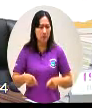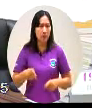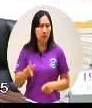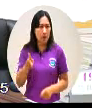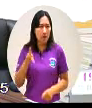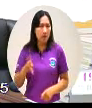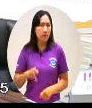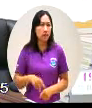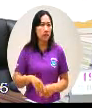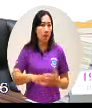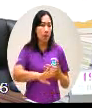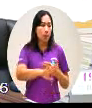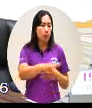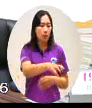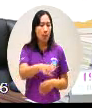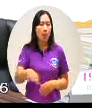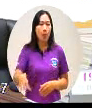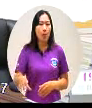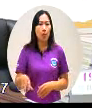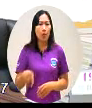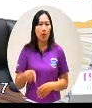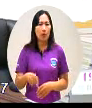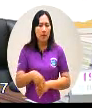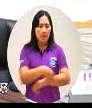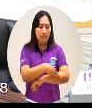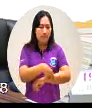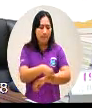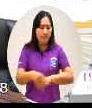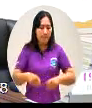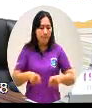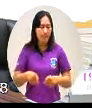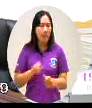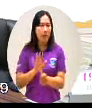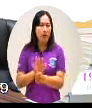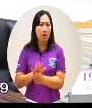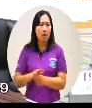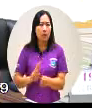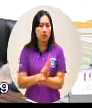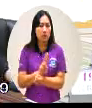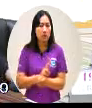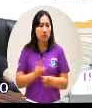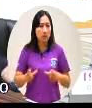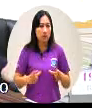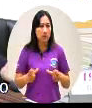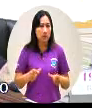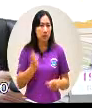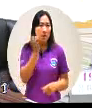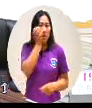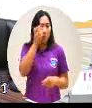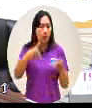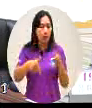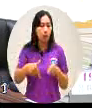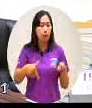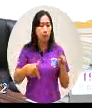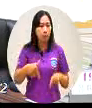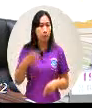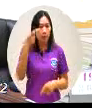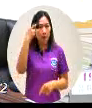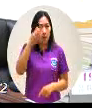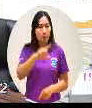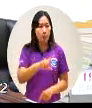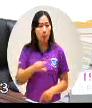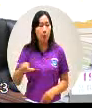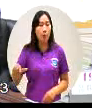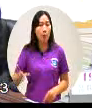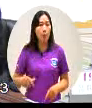局处吼，来做一个规划设计啦。哦，是不是咱联盟石化博物馆24间啊？咱一间一间的产品不同